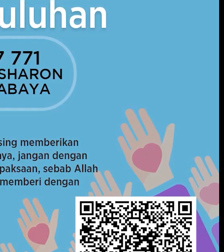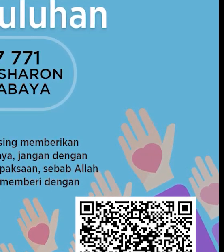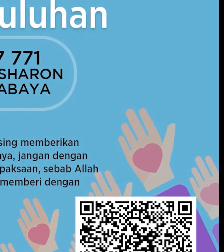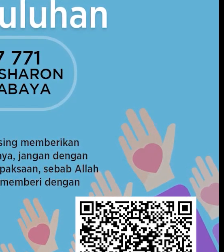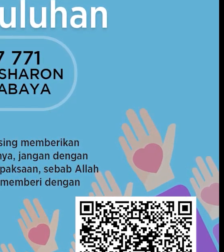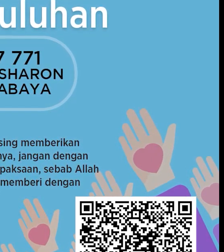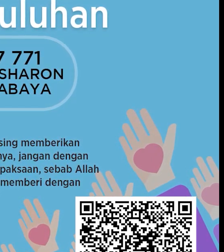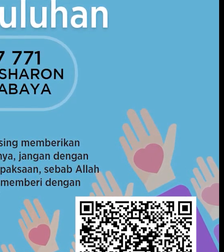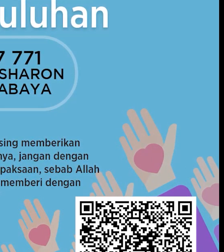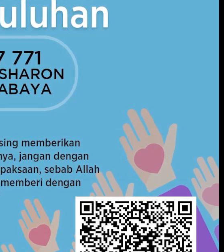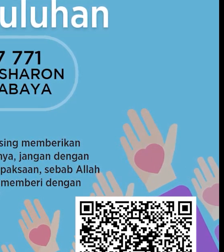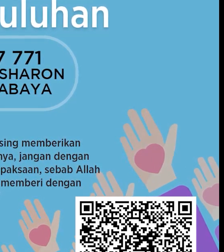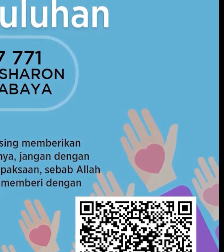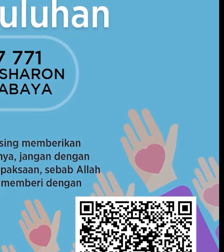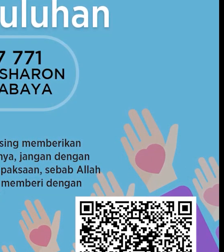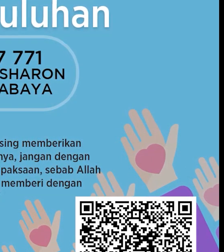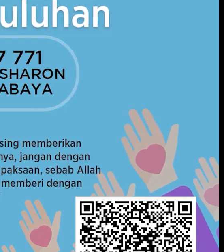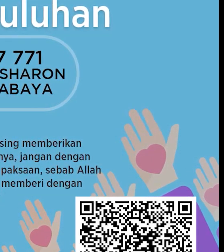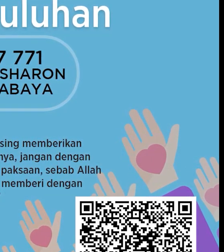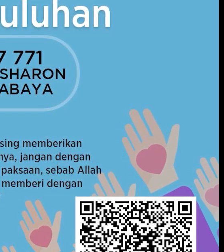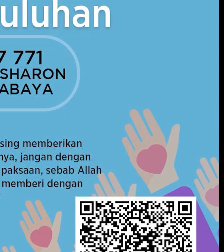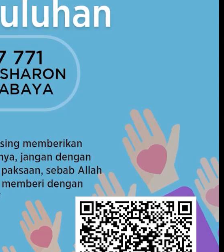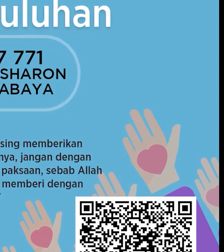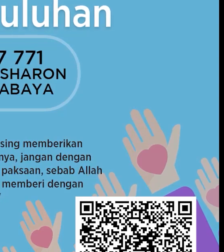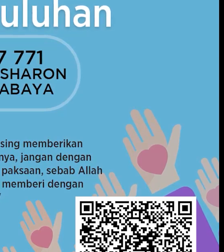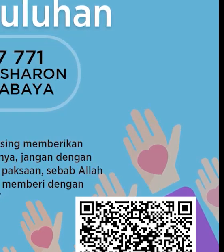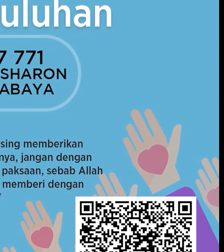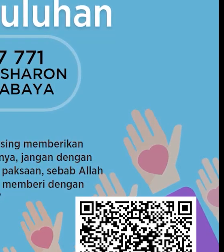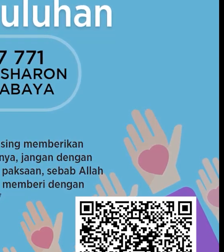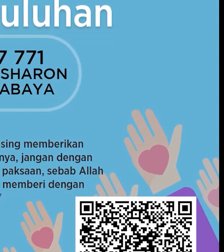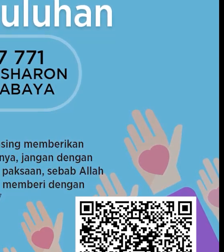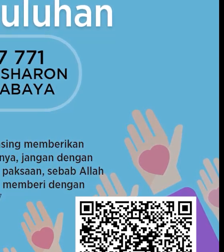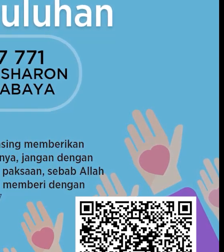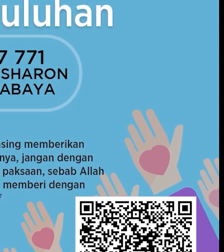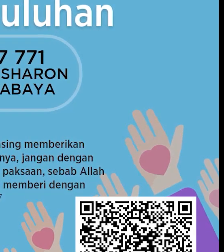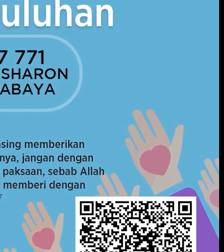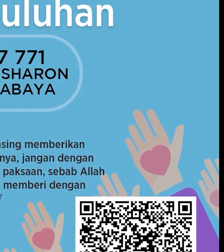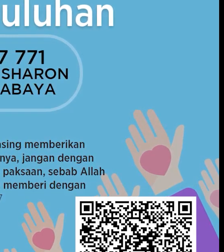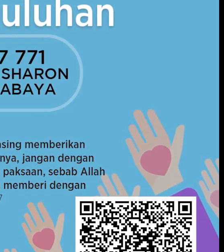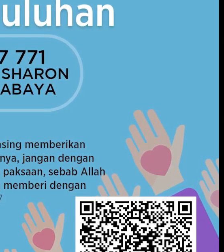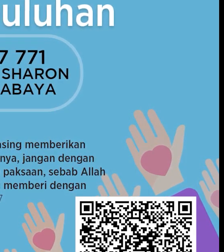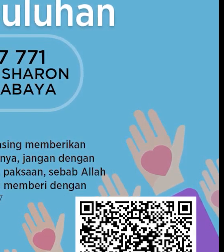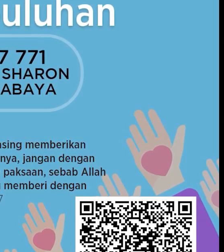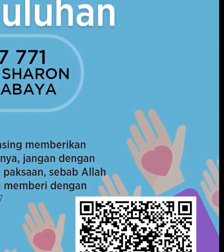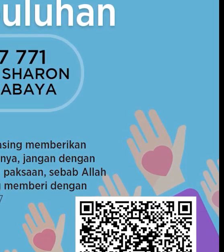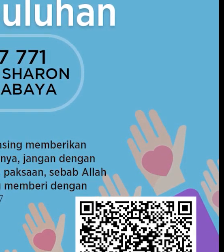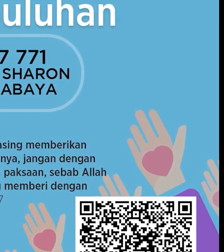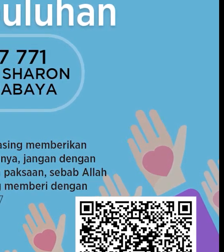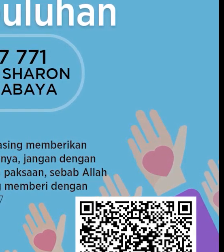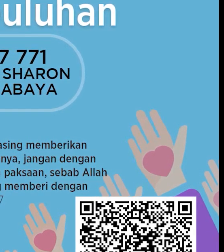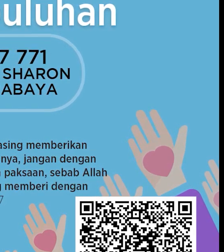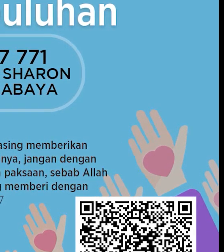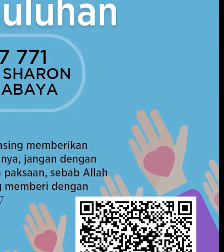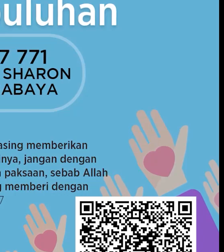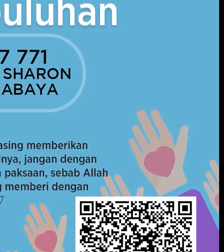Mobile, Sakuku, OVO, Dana, GoPay, ShopeePay, dan Link Aja. Atau transfer melalui